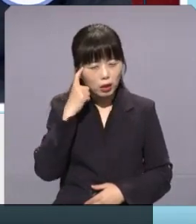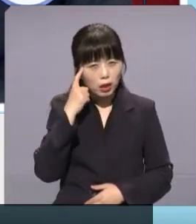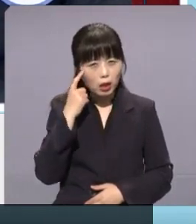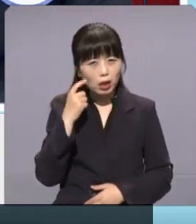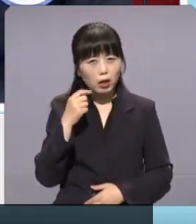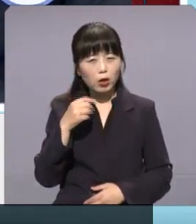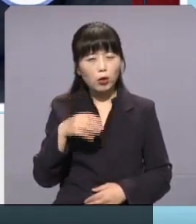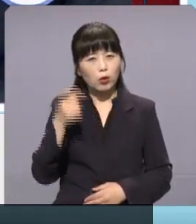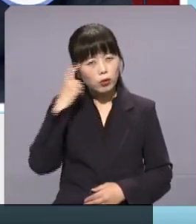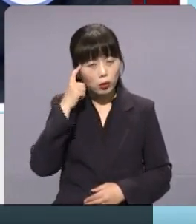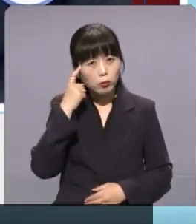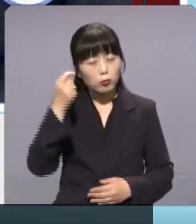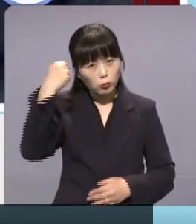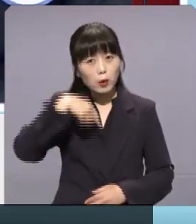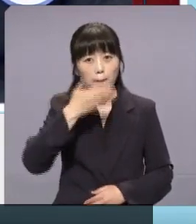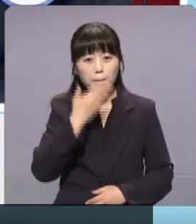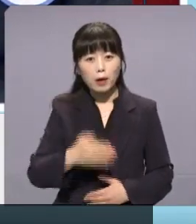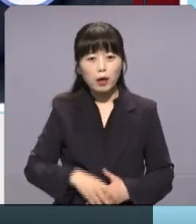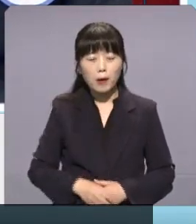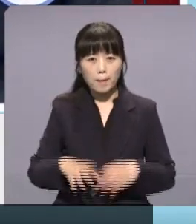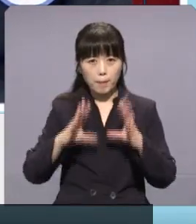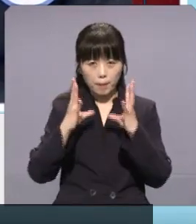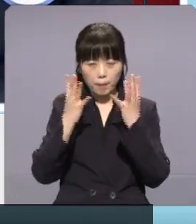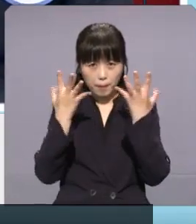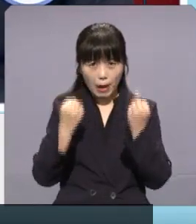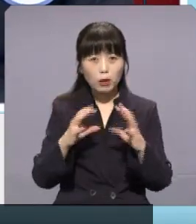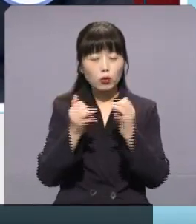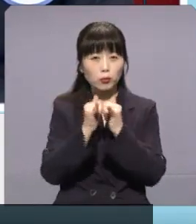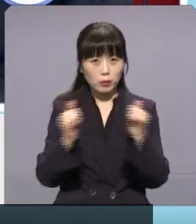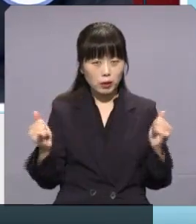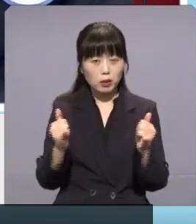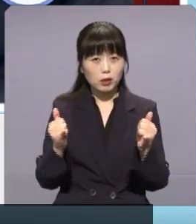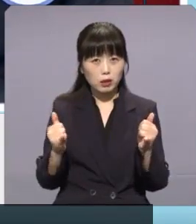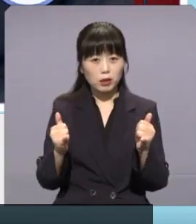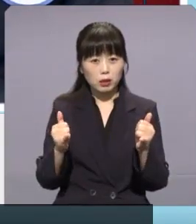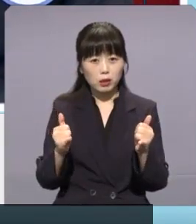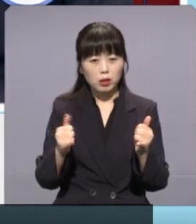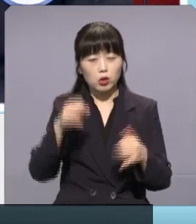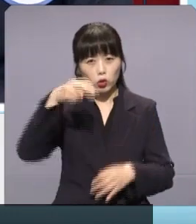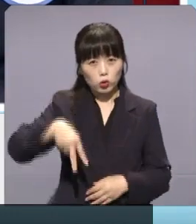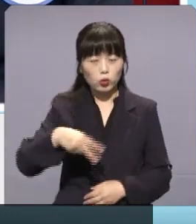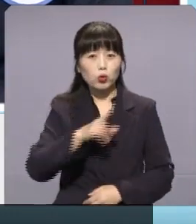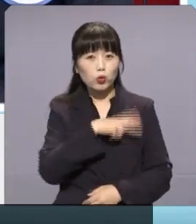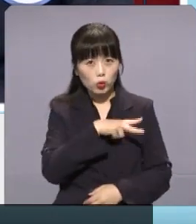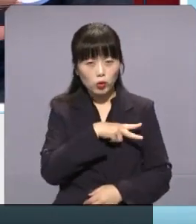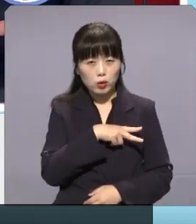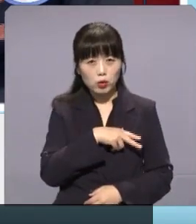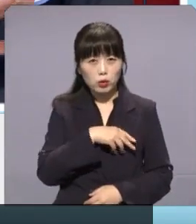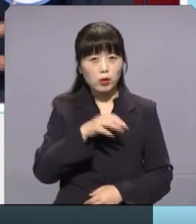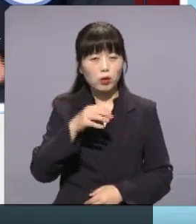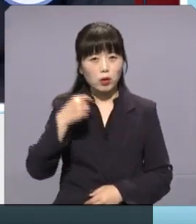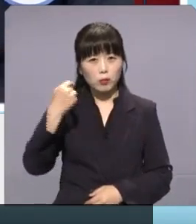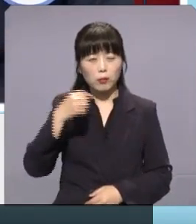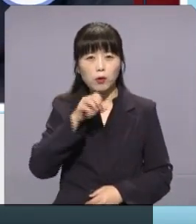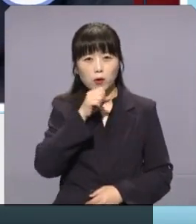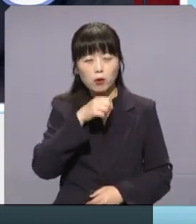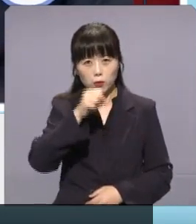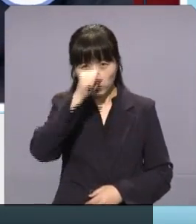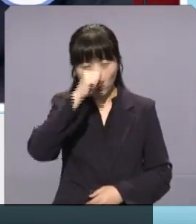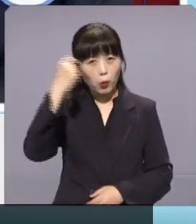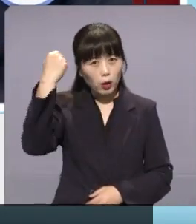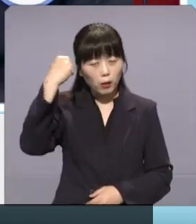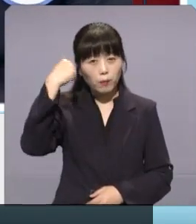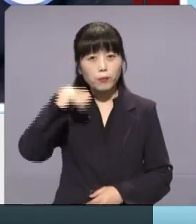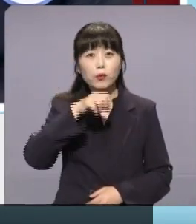상식적으로 느껴지죠? 왜 많은 국민들한테 유 전 의원이 뭐 호감도를 갖고 있었던 그렇지